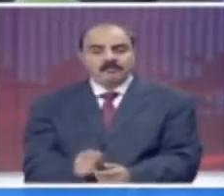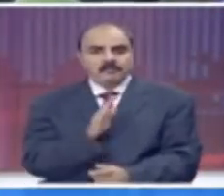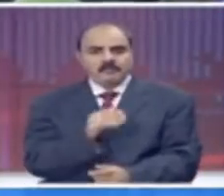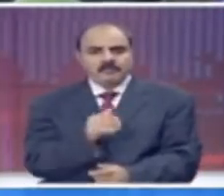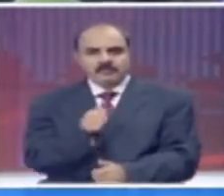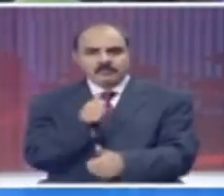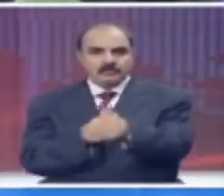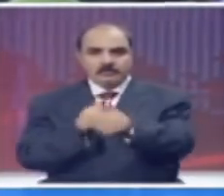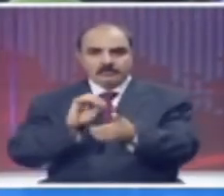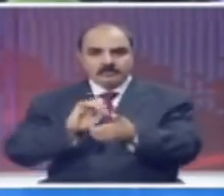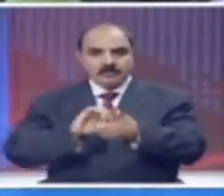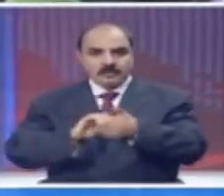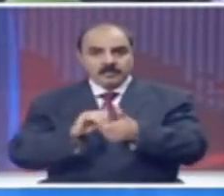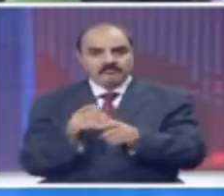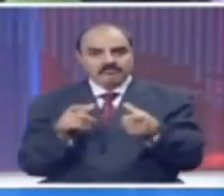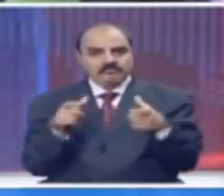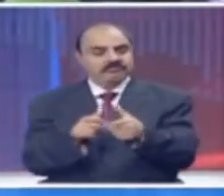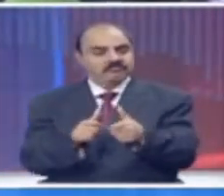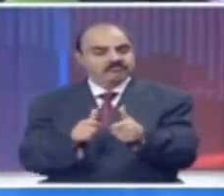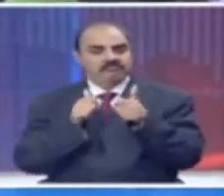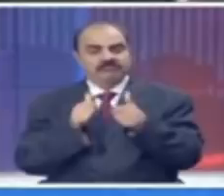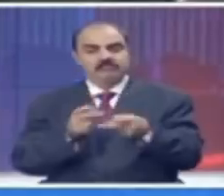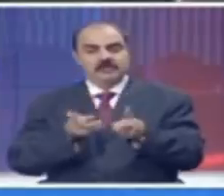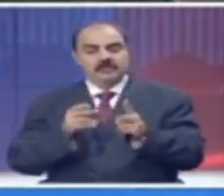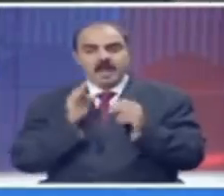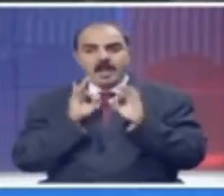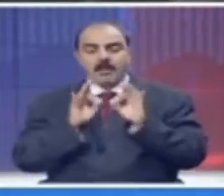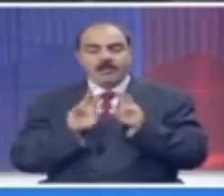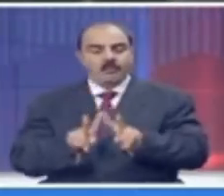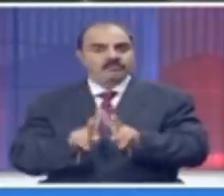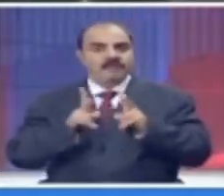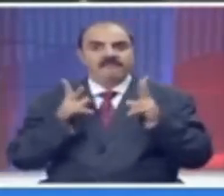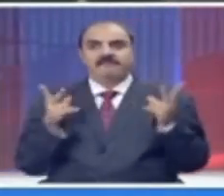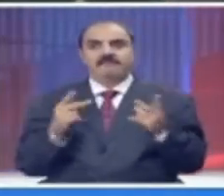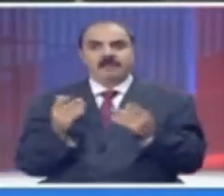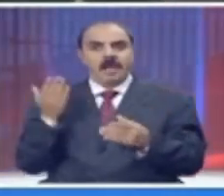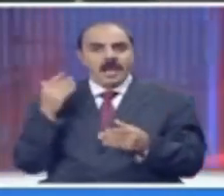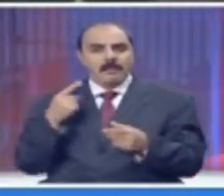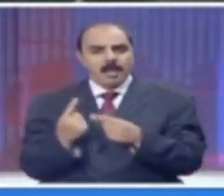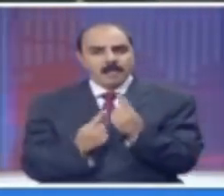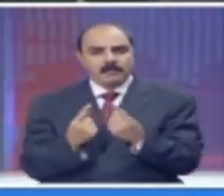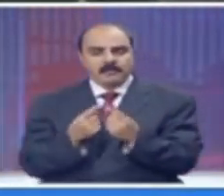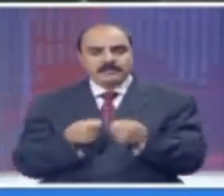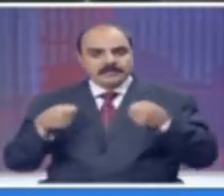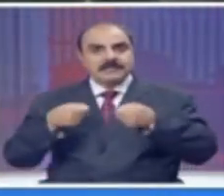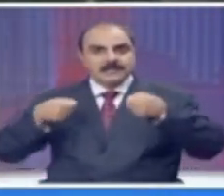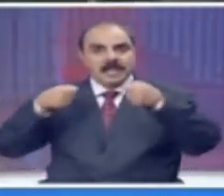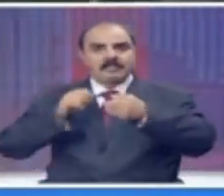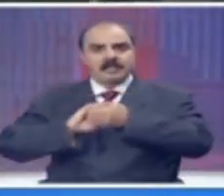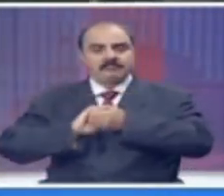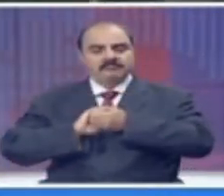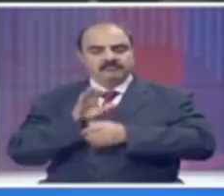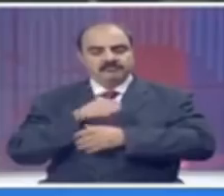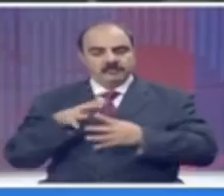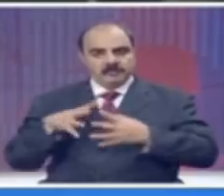أن ما تم الاتفاق عليه خلال الاجتماعات يعتبر نقلة حقيقية في مسيرة تعزيز العلاقات